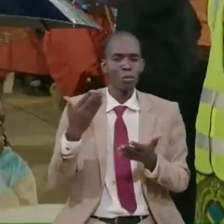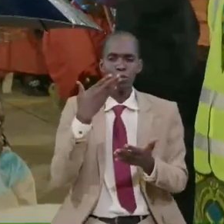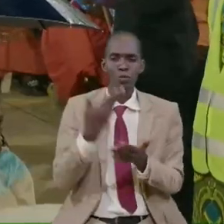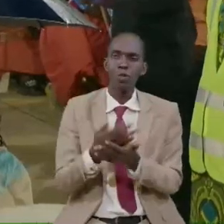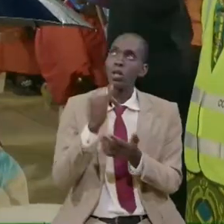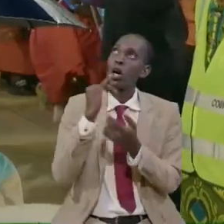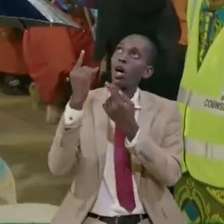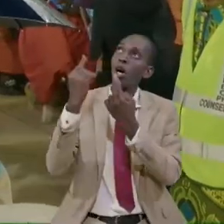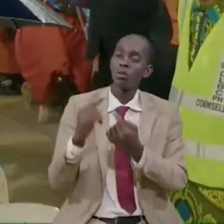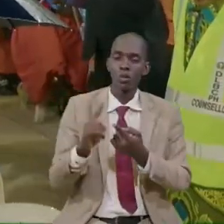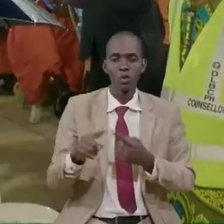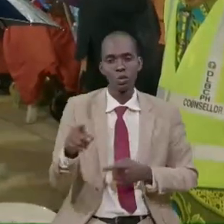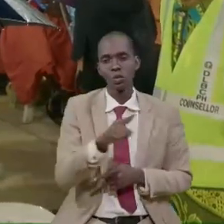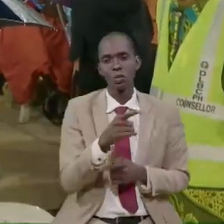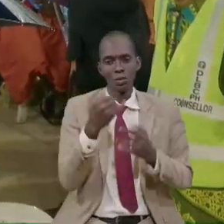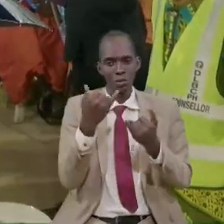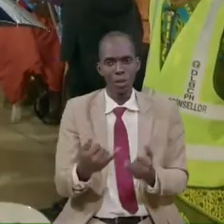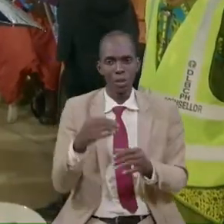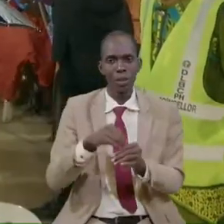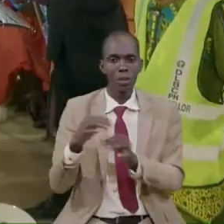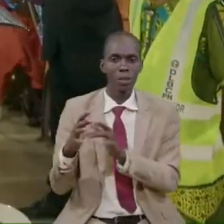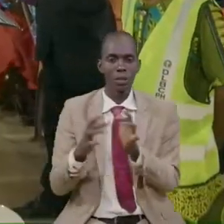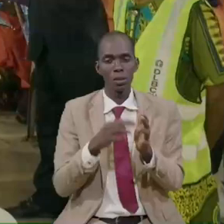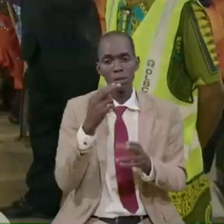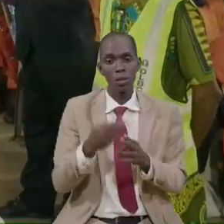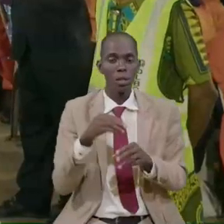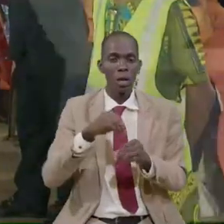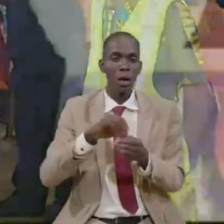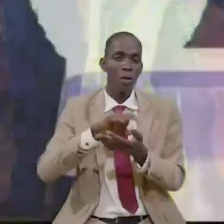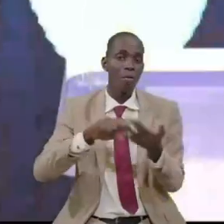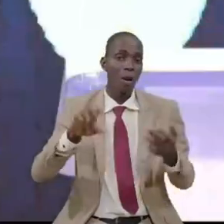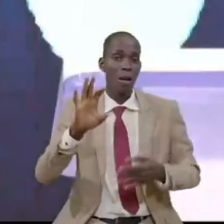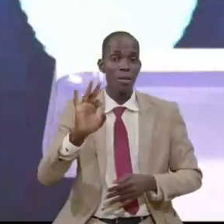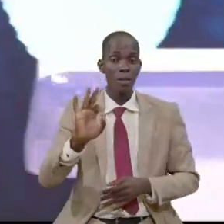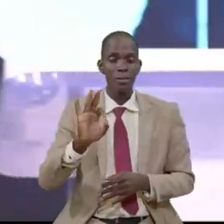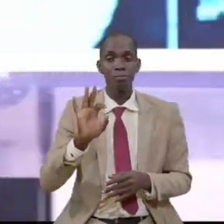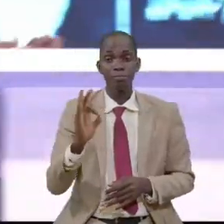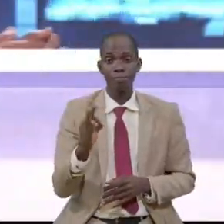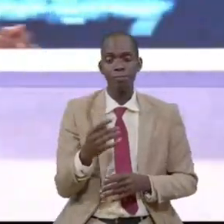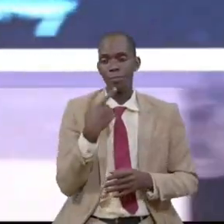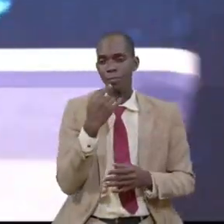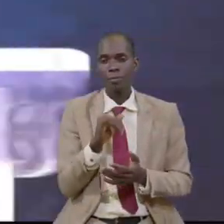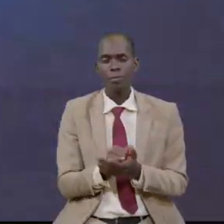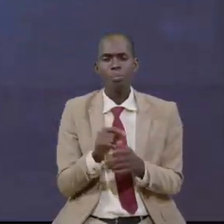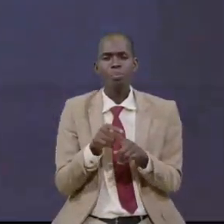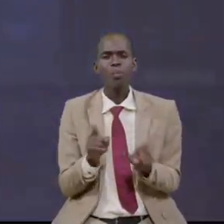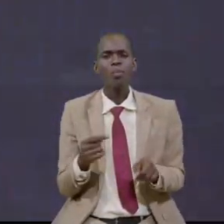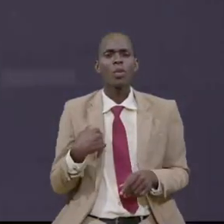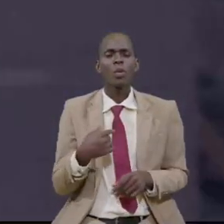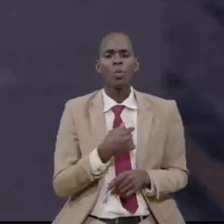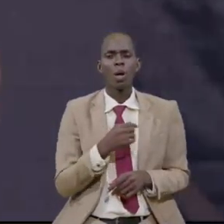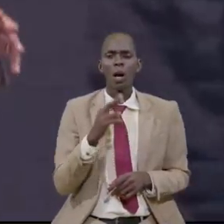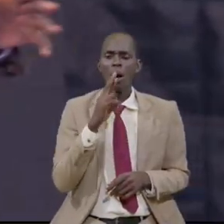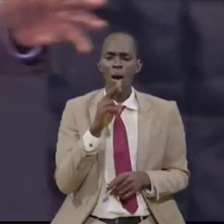vous arrivera. Le verset 9 dit, vous au contraire, vous êtes une race